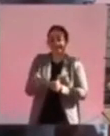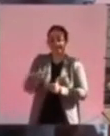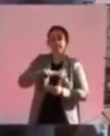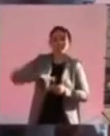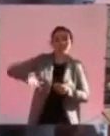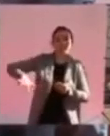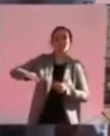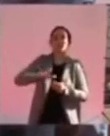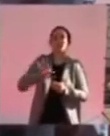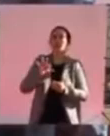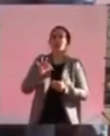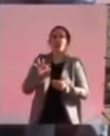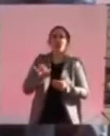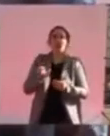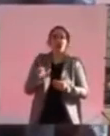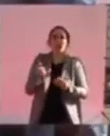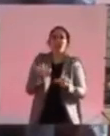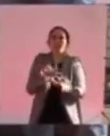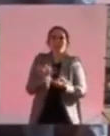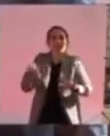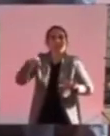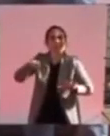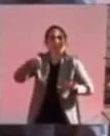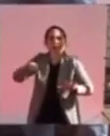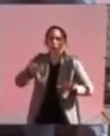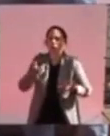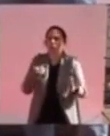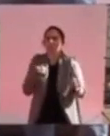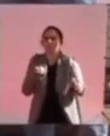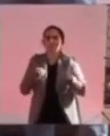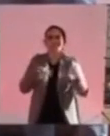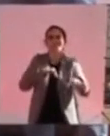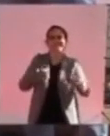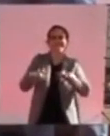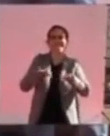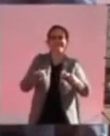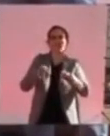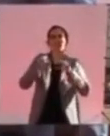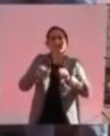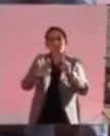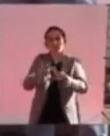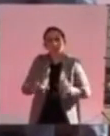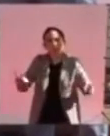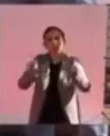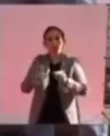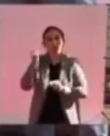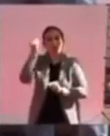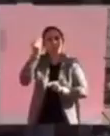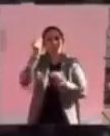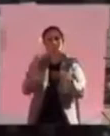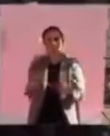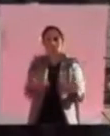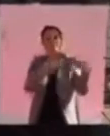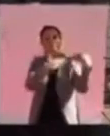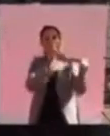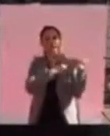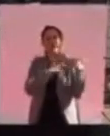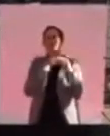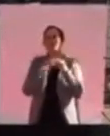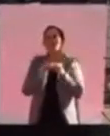polifunzionale all'interno della quale ricostruire un nuovo paradigma della presa in carico all insegna della